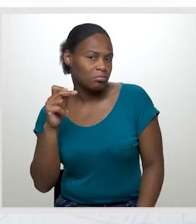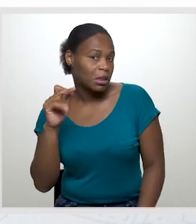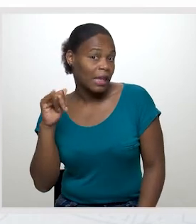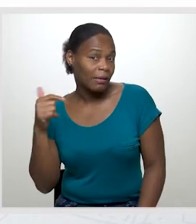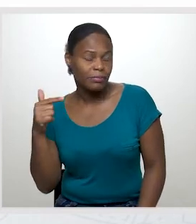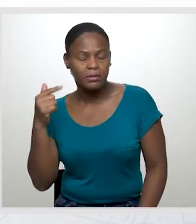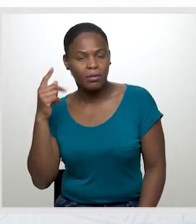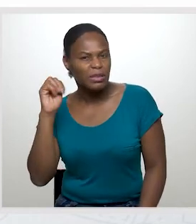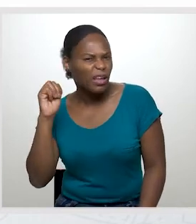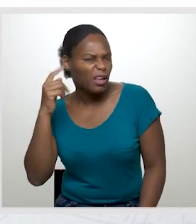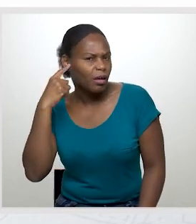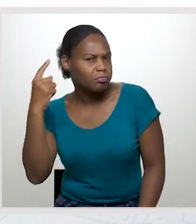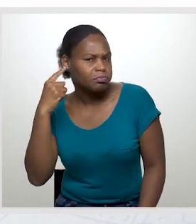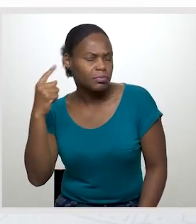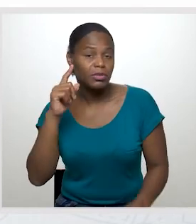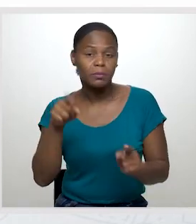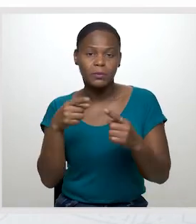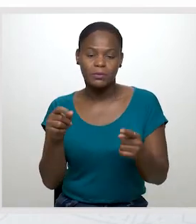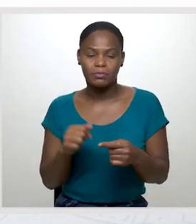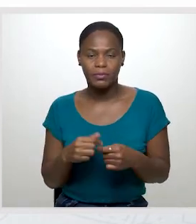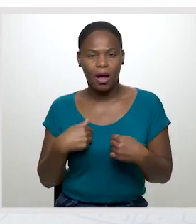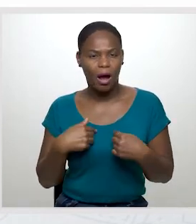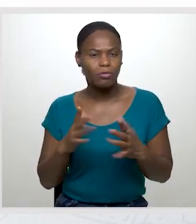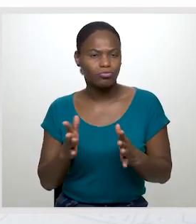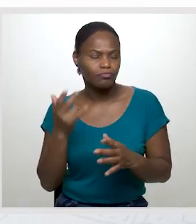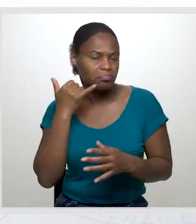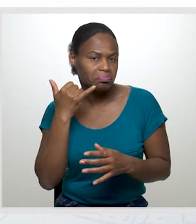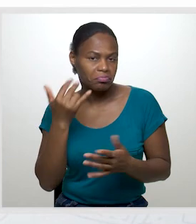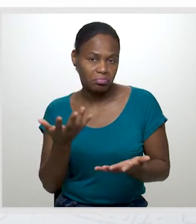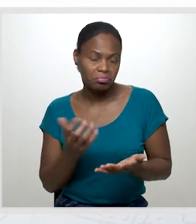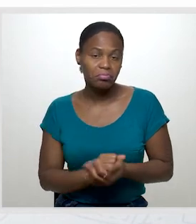10. Je viens de téléphoner.